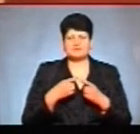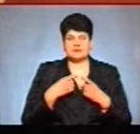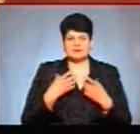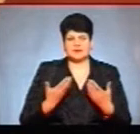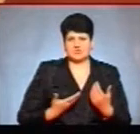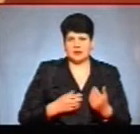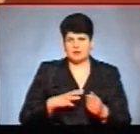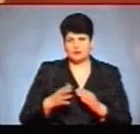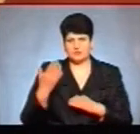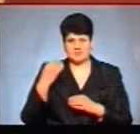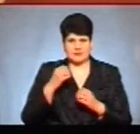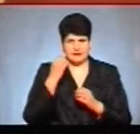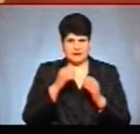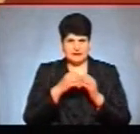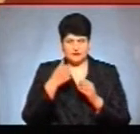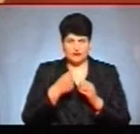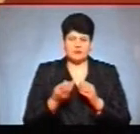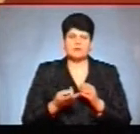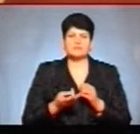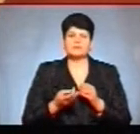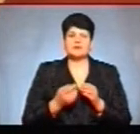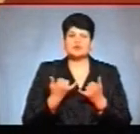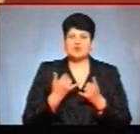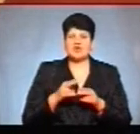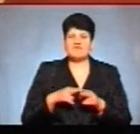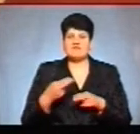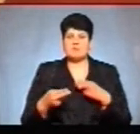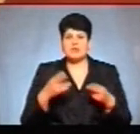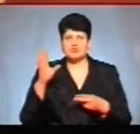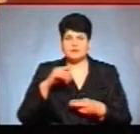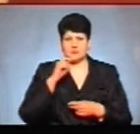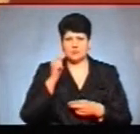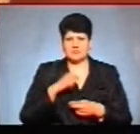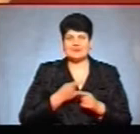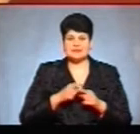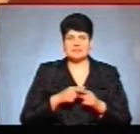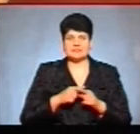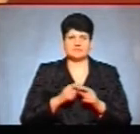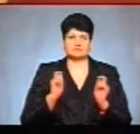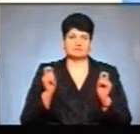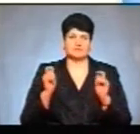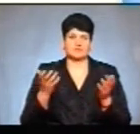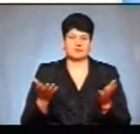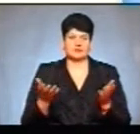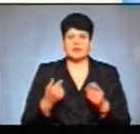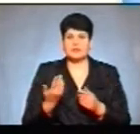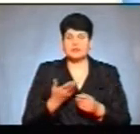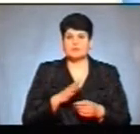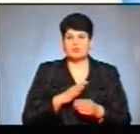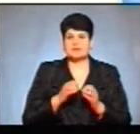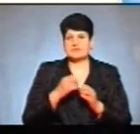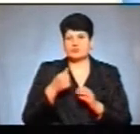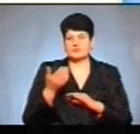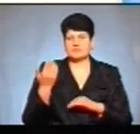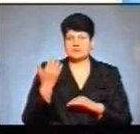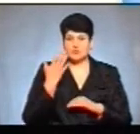були, в 8-9 роках, сьогодні виплачує вся країна. От за ті банкети, які були 10 років тому назад,